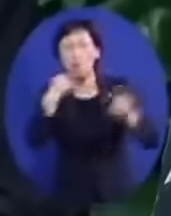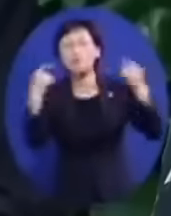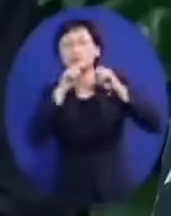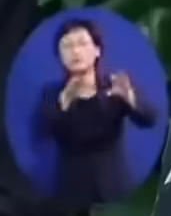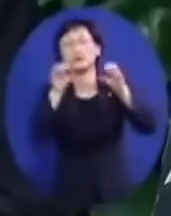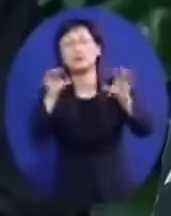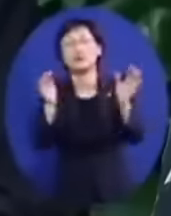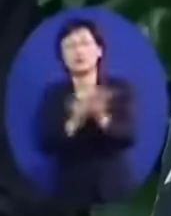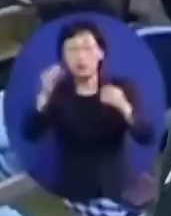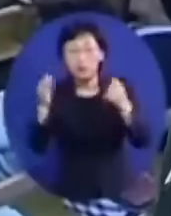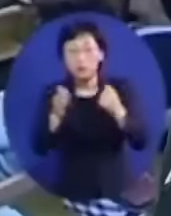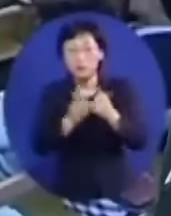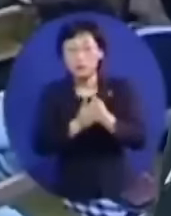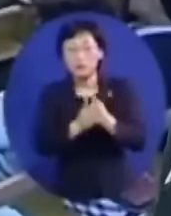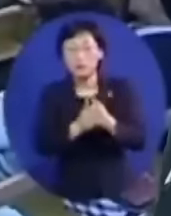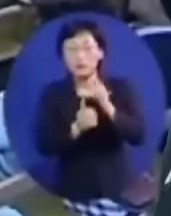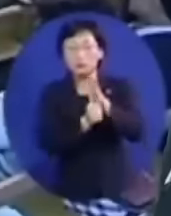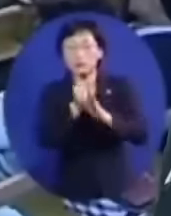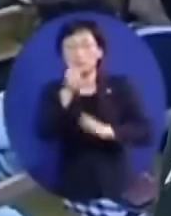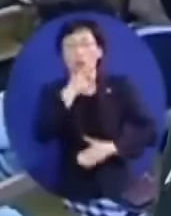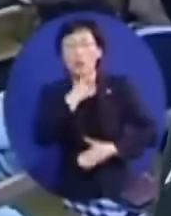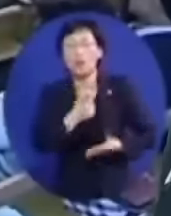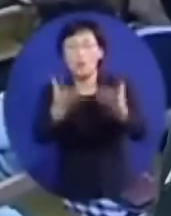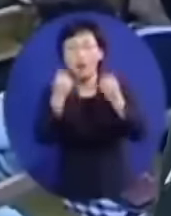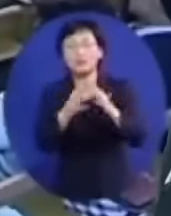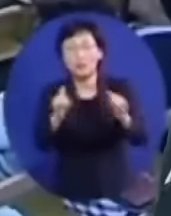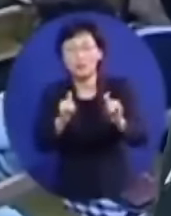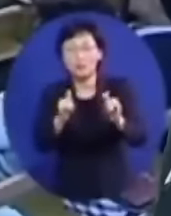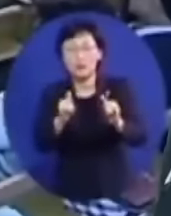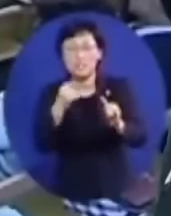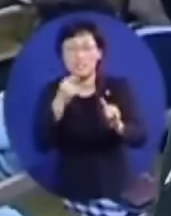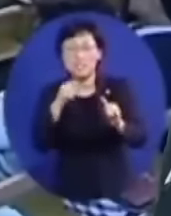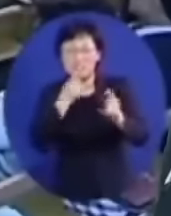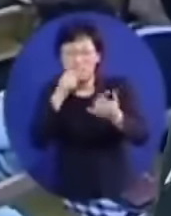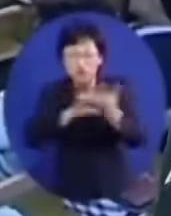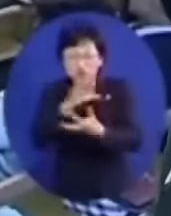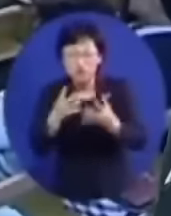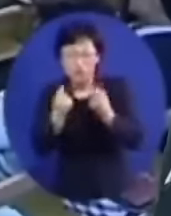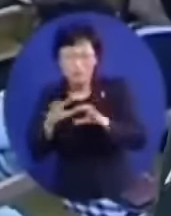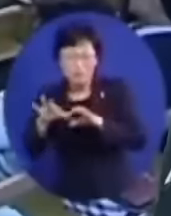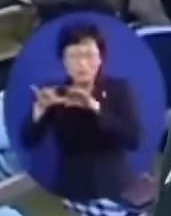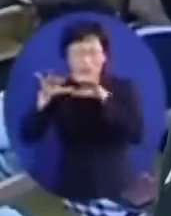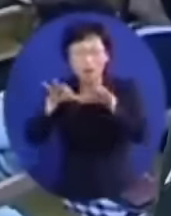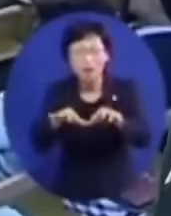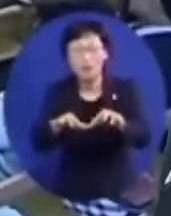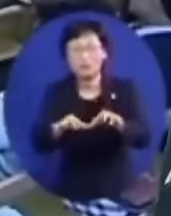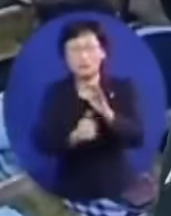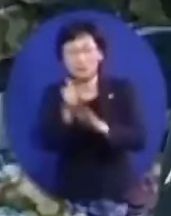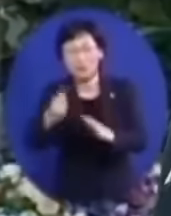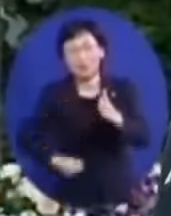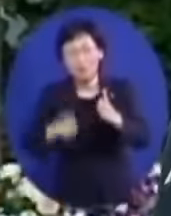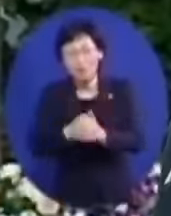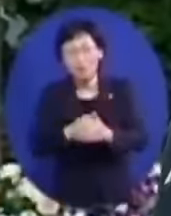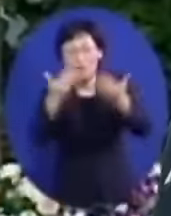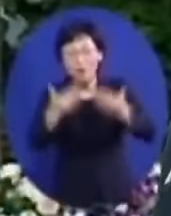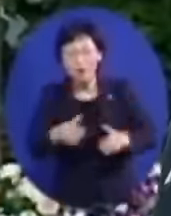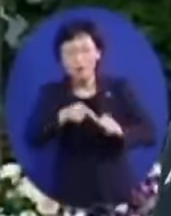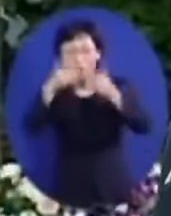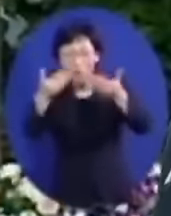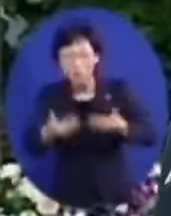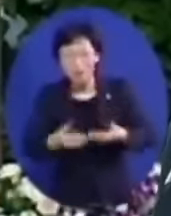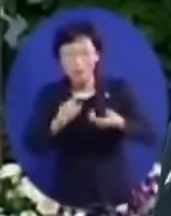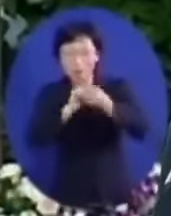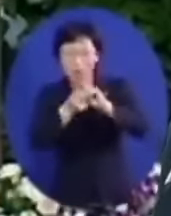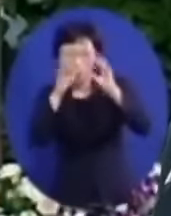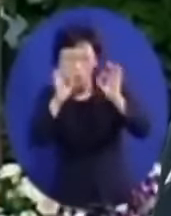증거했습니다. 그러자 희망을 바라는 수많은 사람들이 구름떼같이 몰려왔고 희망과 용기를 얻고 구원을 받고 변화를 받는 것을 저는